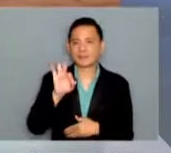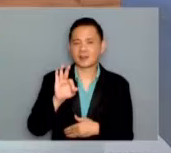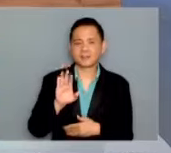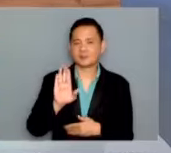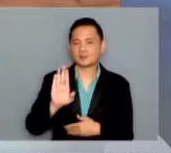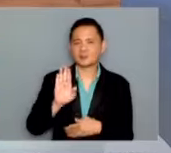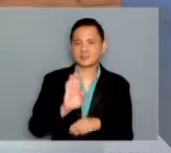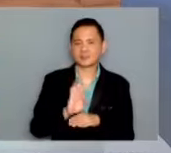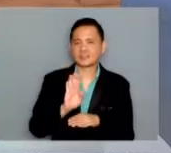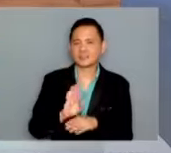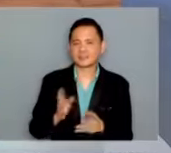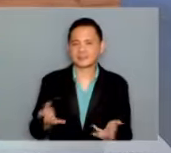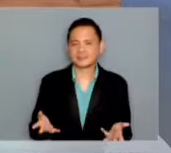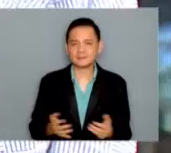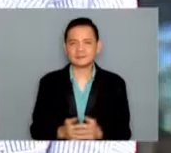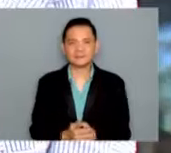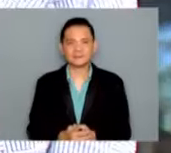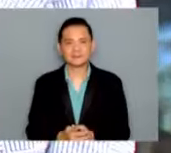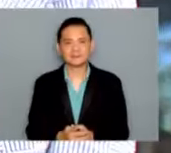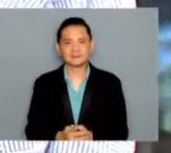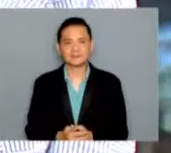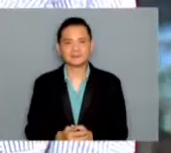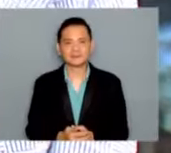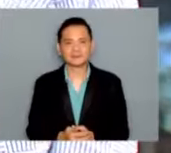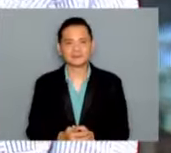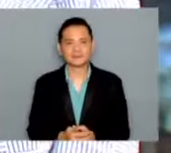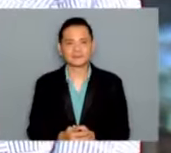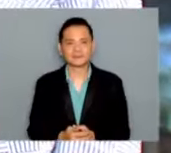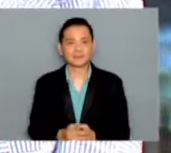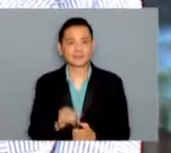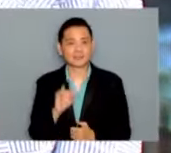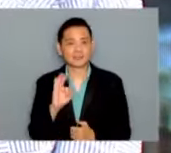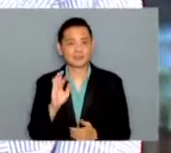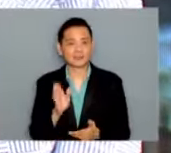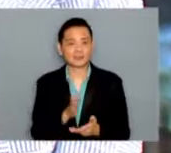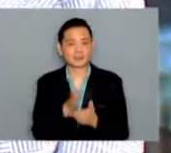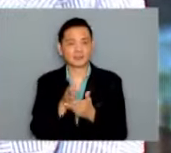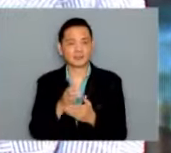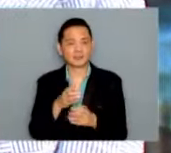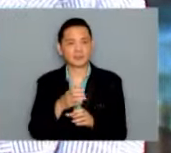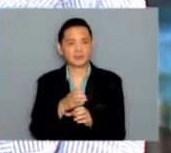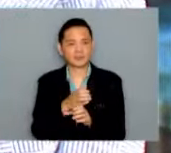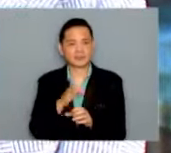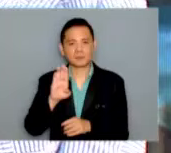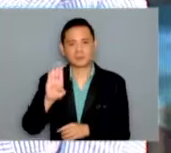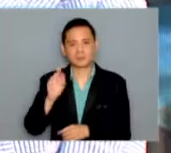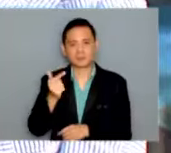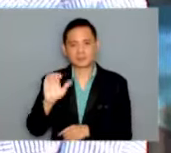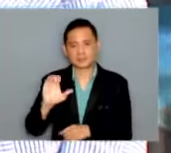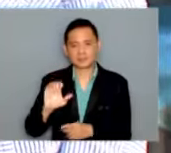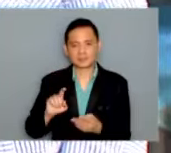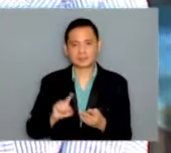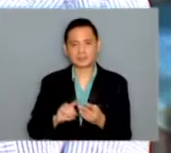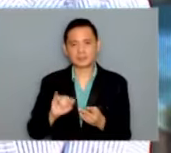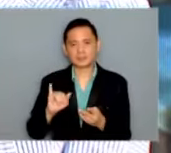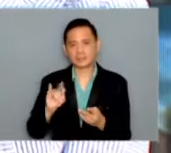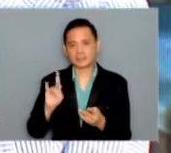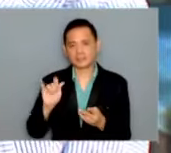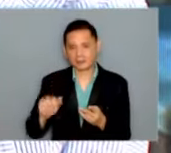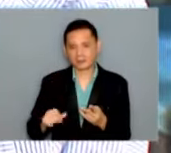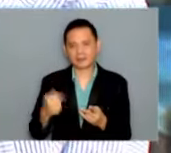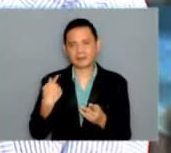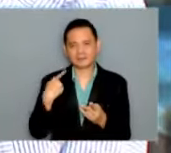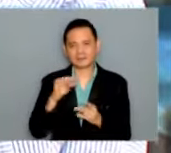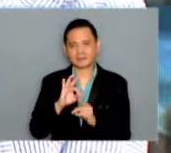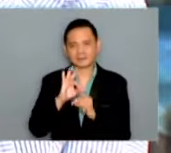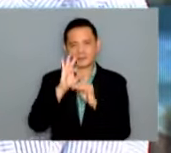na excited ng matry yung products nyo? So, kung pumunta kayo sa cafe namin sa BGC or sa IKEA, palagi kaming meron mga special products